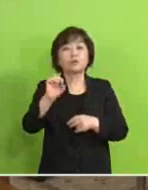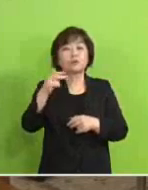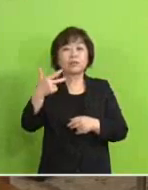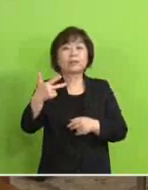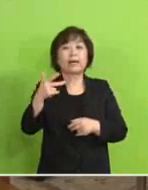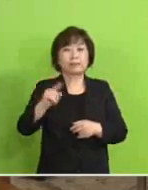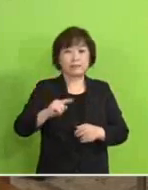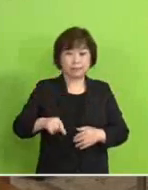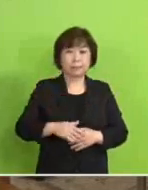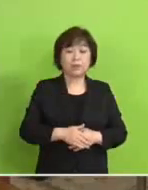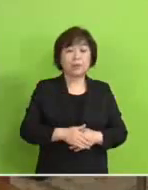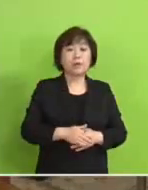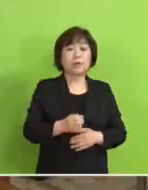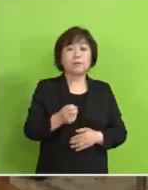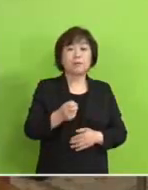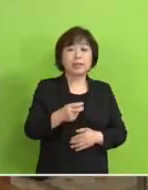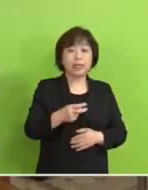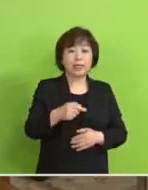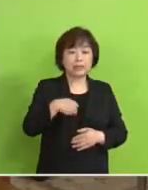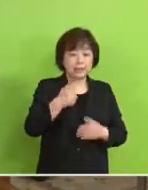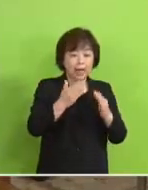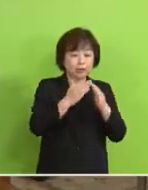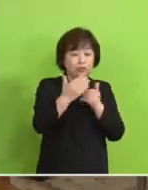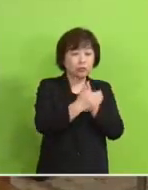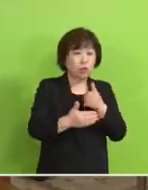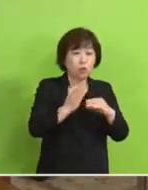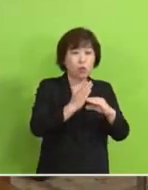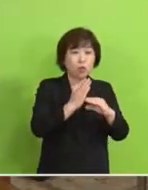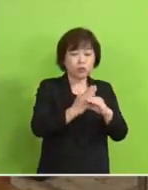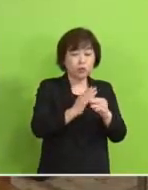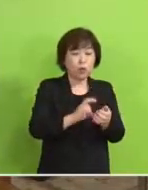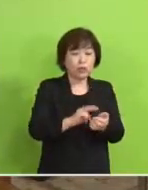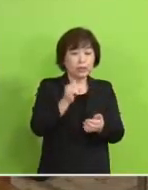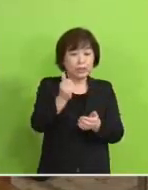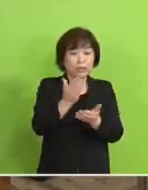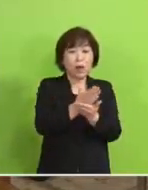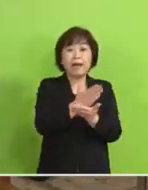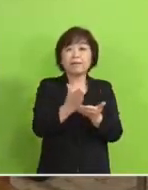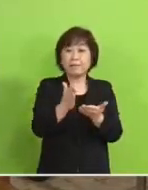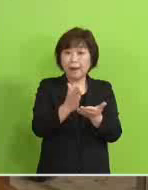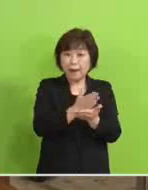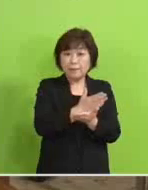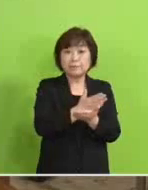47名、そして自宅療養中、医師の判断で